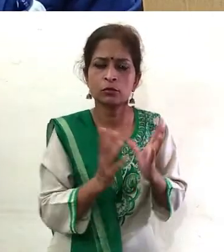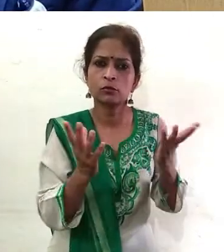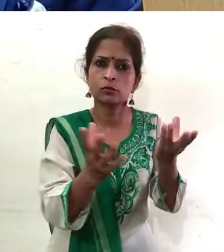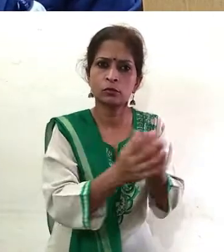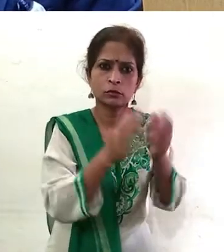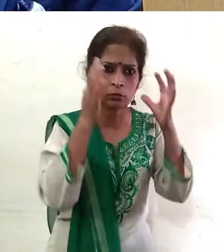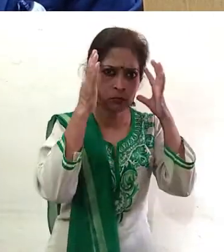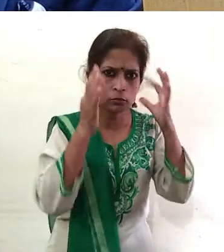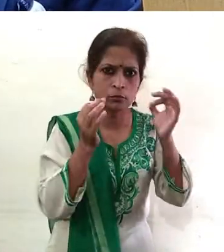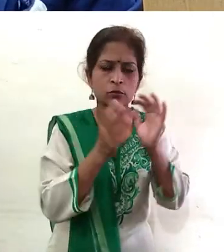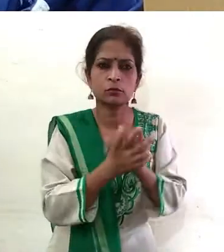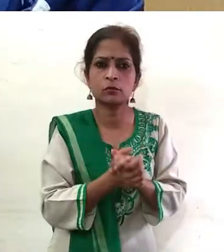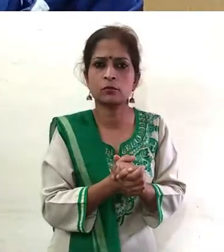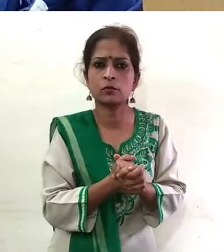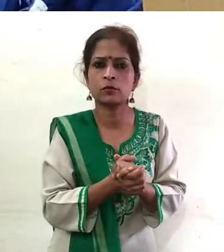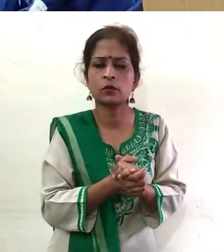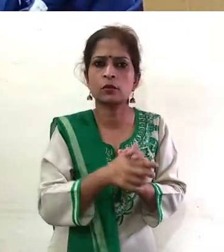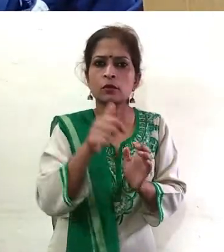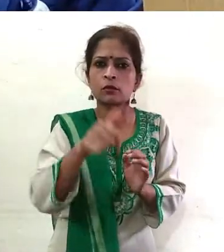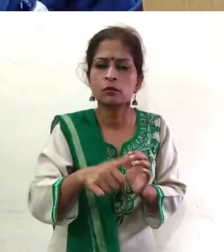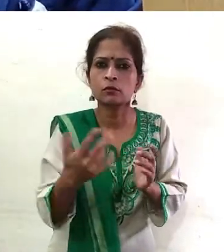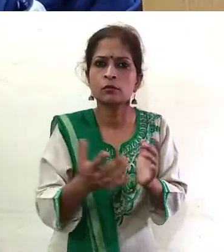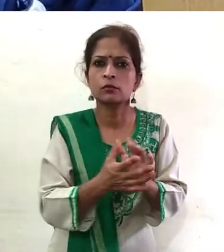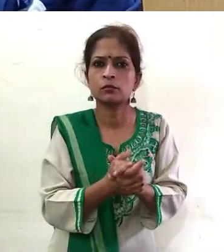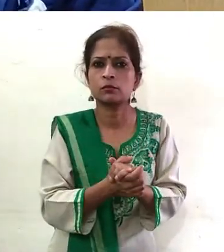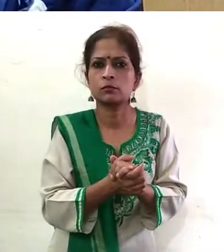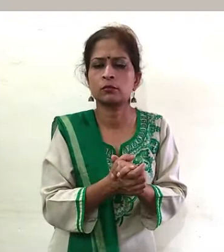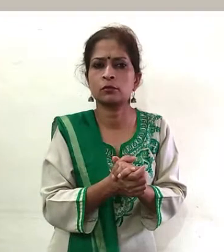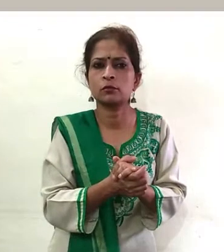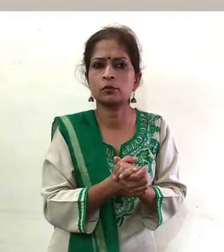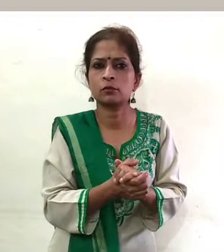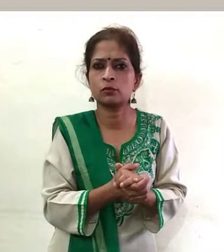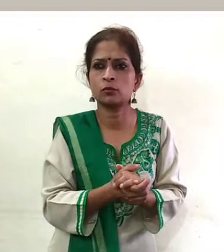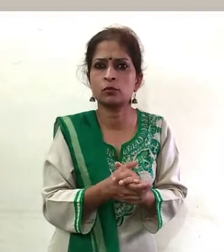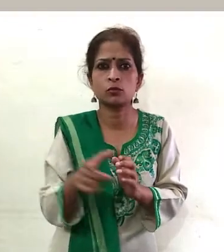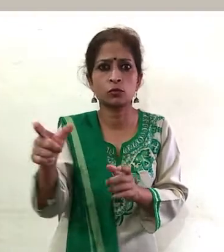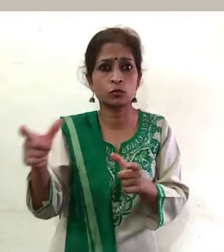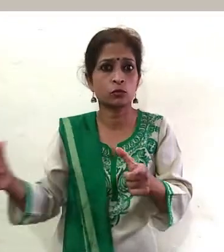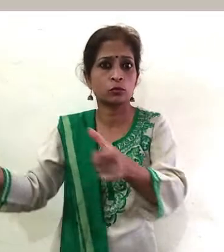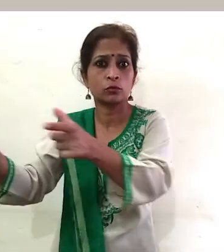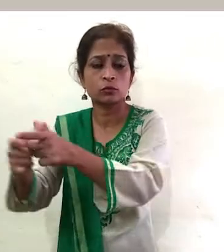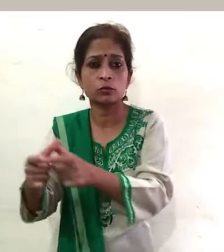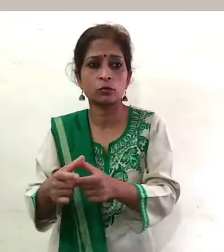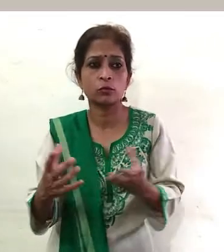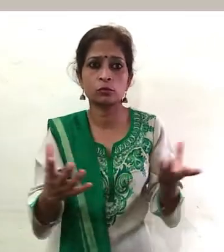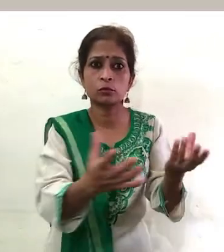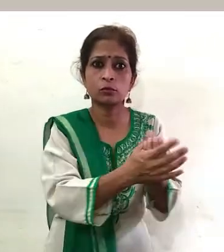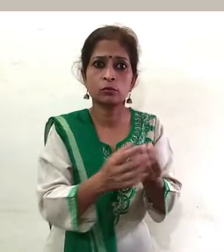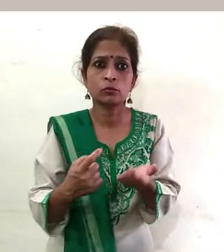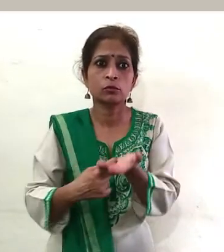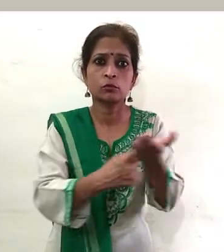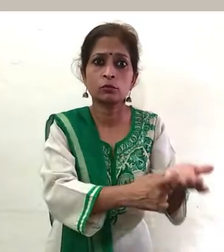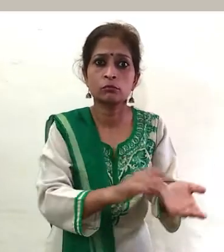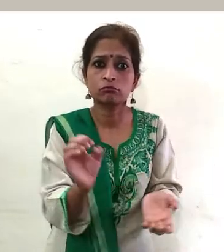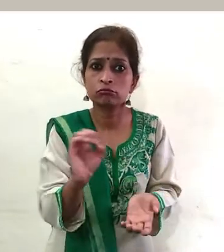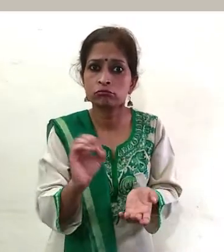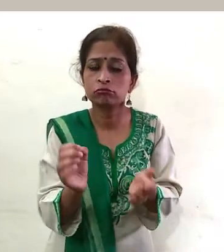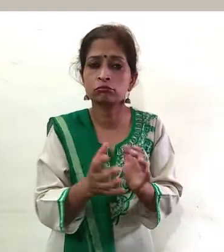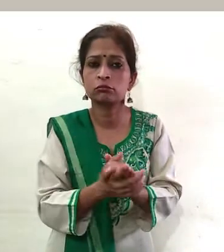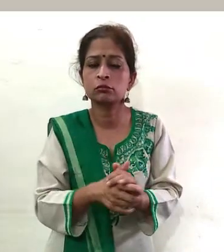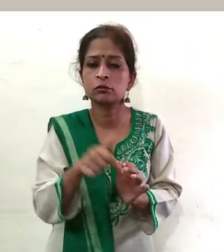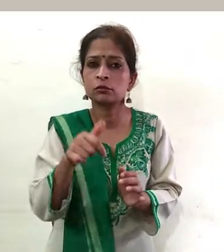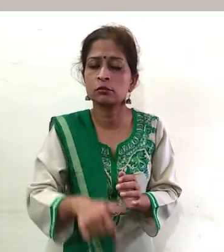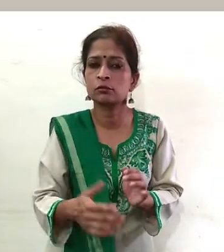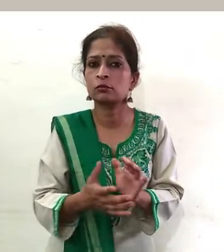कि जिस तरह से इस गुनगुने हमारा अपमान किया है है